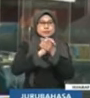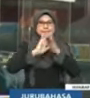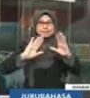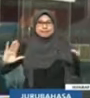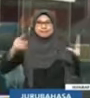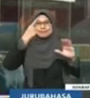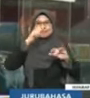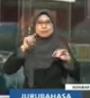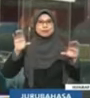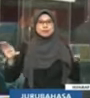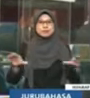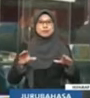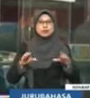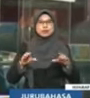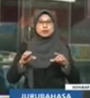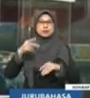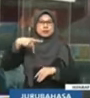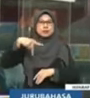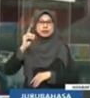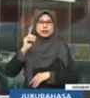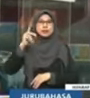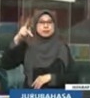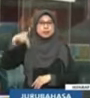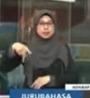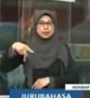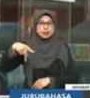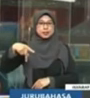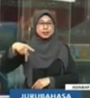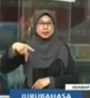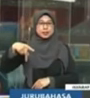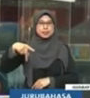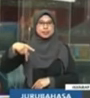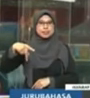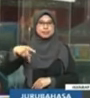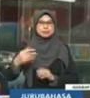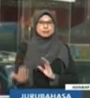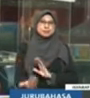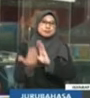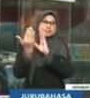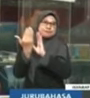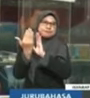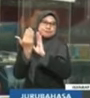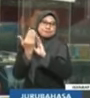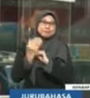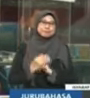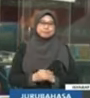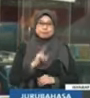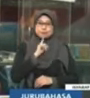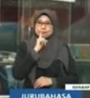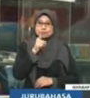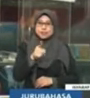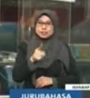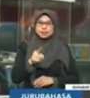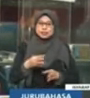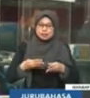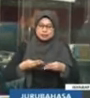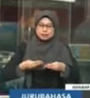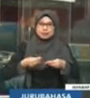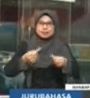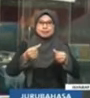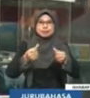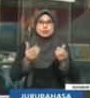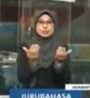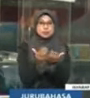imbang terhadap penunaian fungsi Suruhanjaya itu. Selain daripada siasatan oleh pihak SC dan juga PDRM, kes Tan